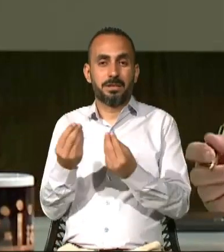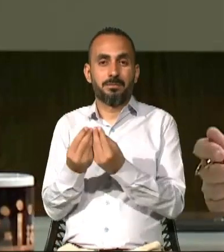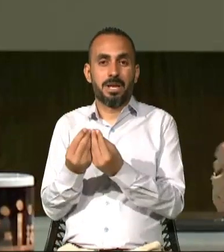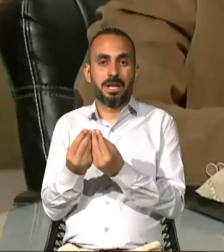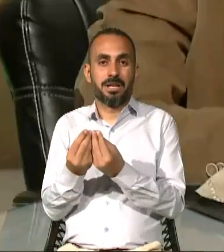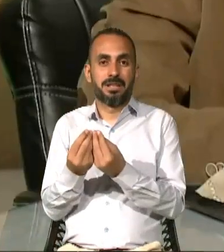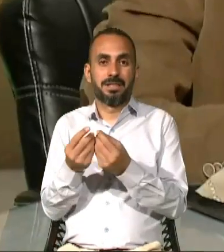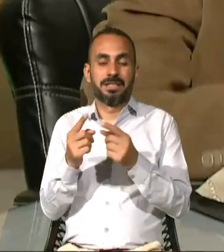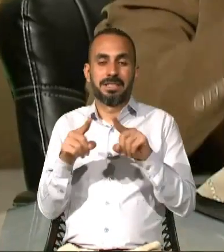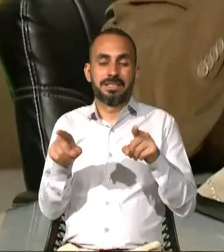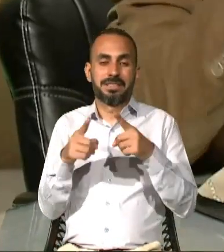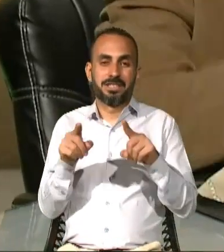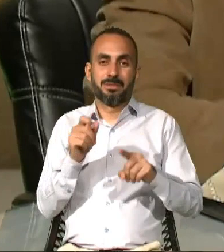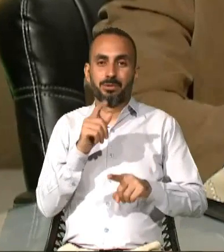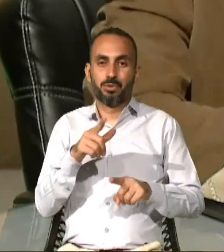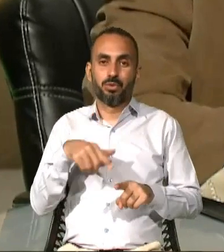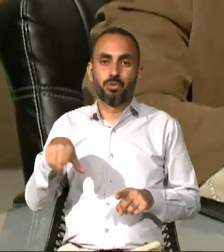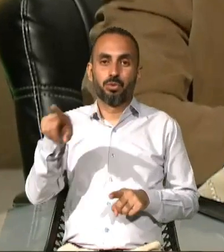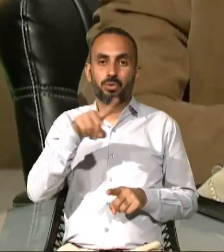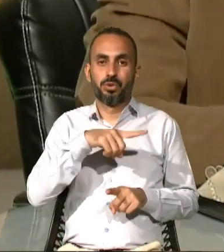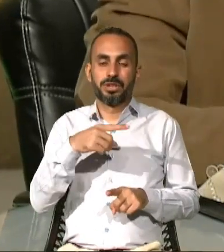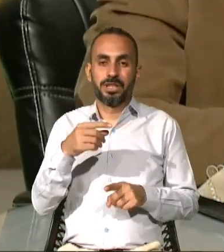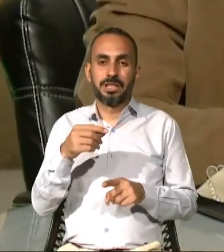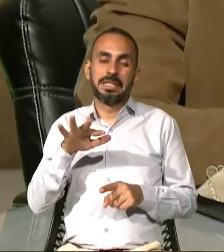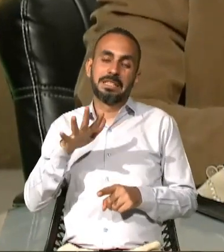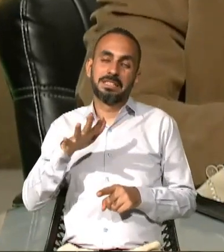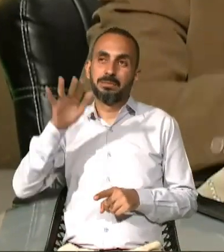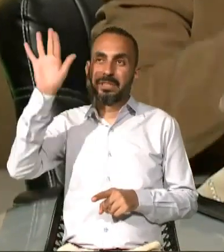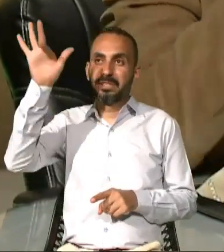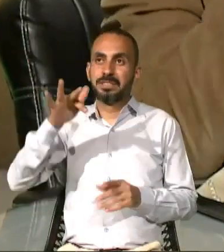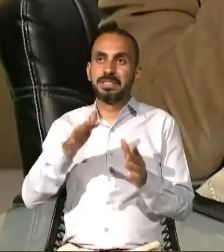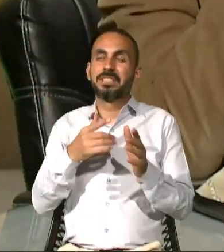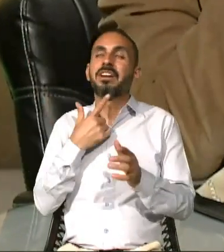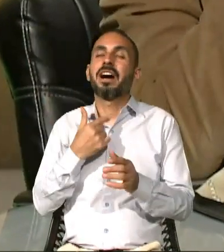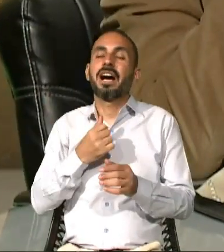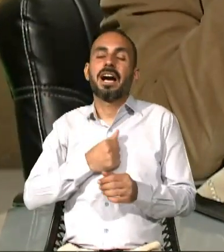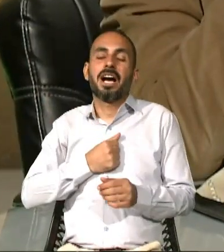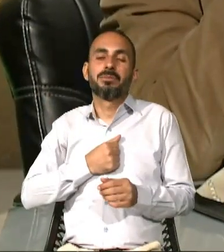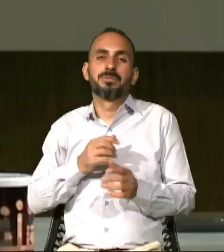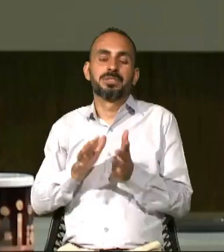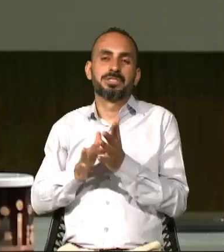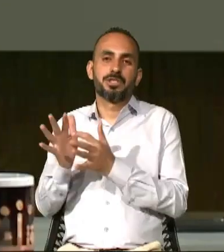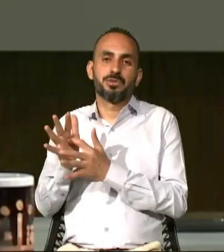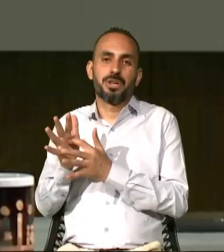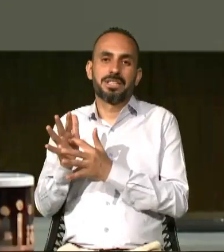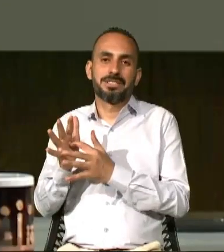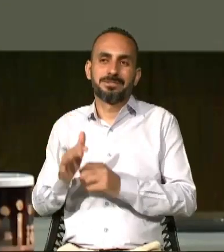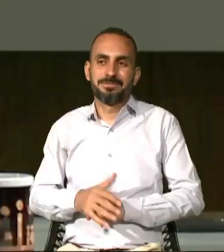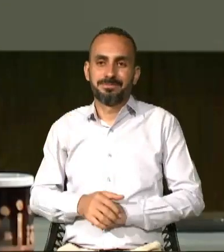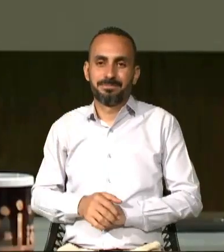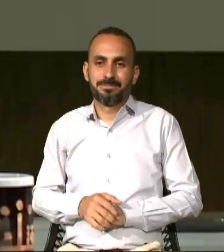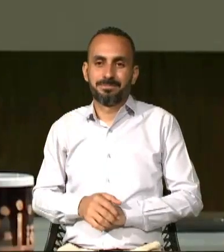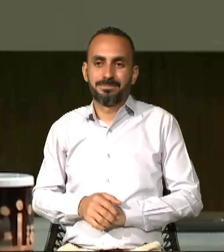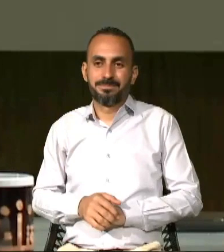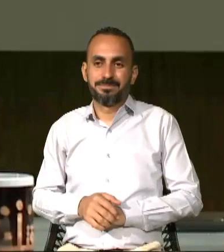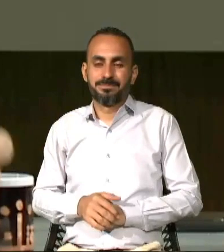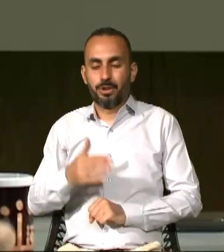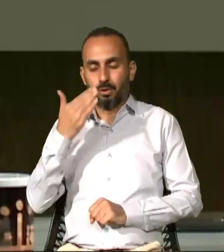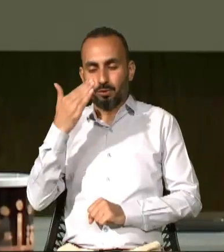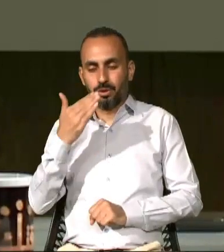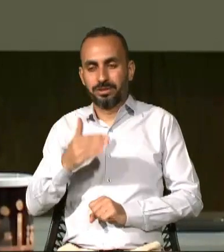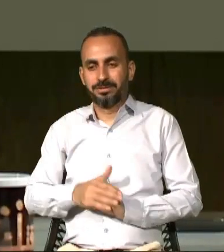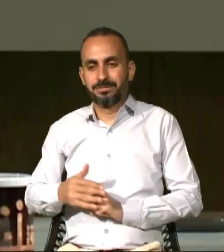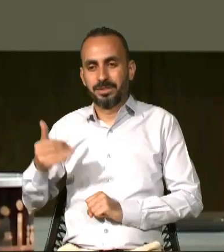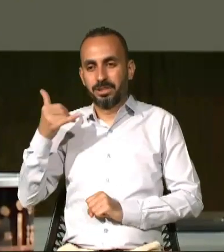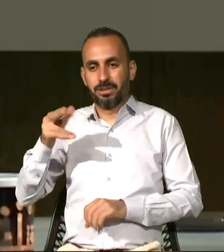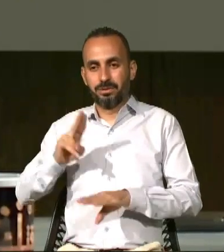امين. يمكن امين. امين. امين. امين يا اخي شهودي. ناخذ مون تاني كده بسرعه. الو